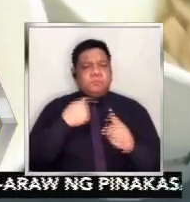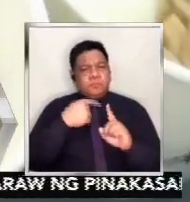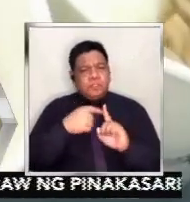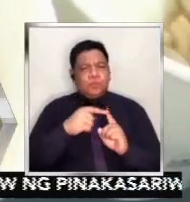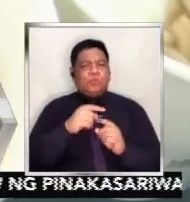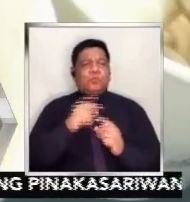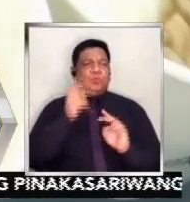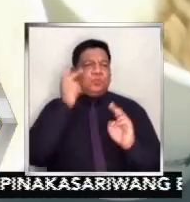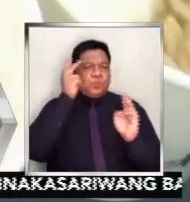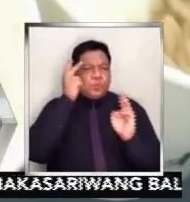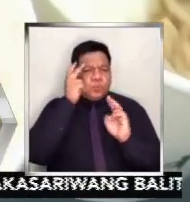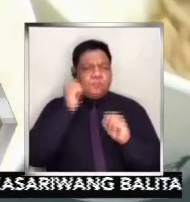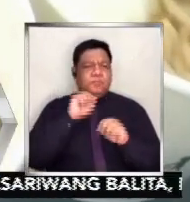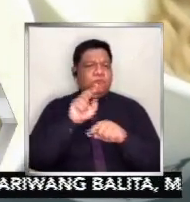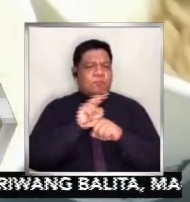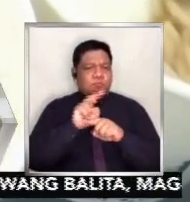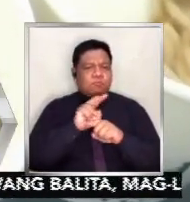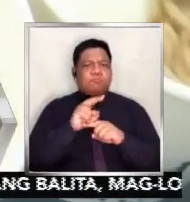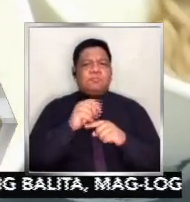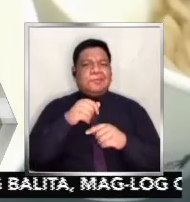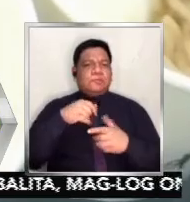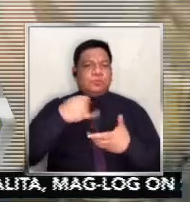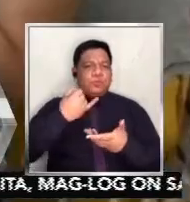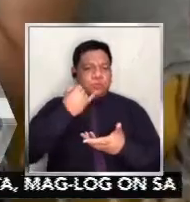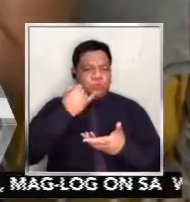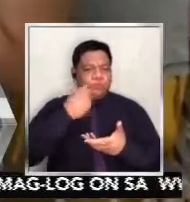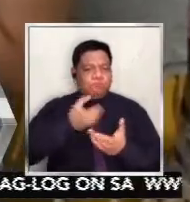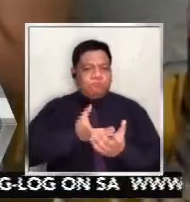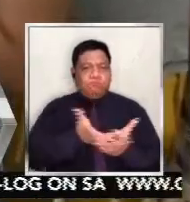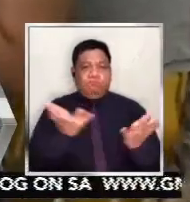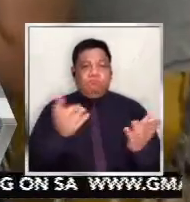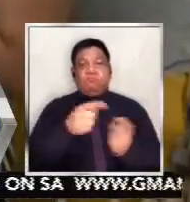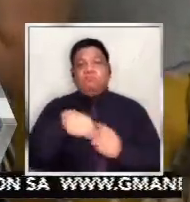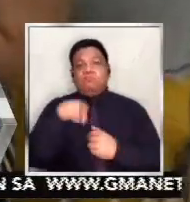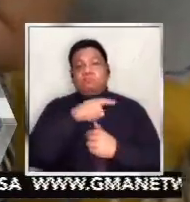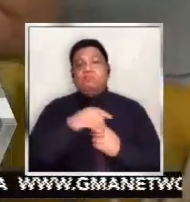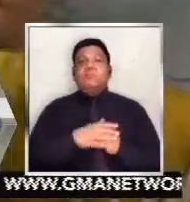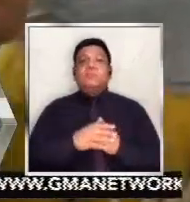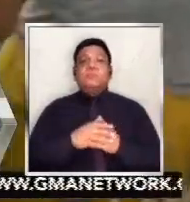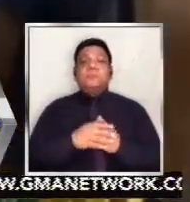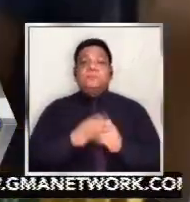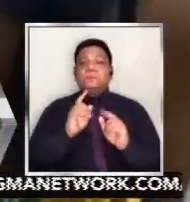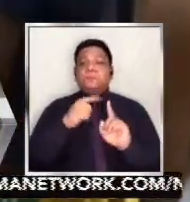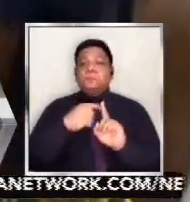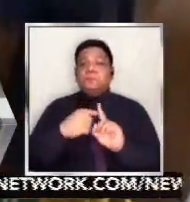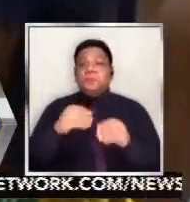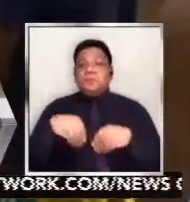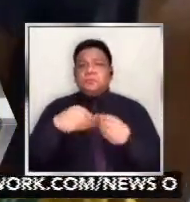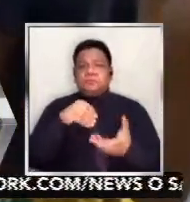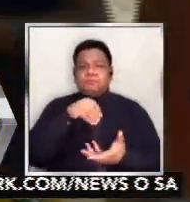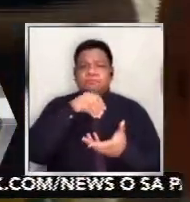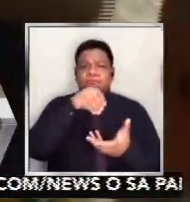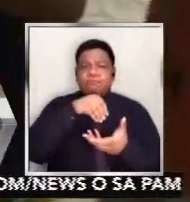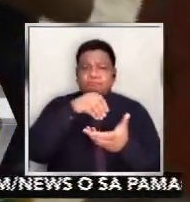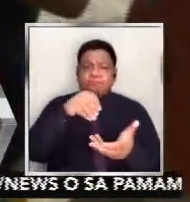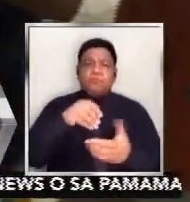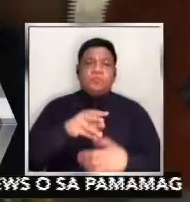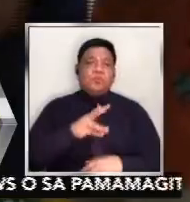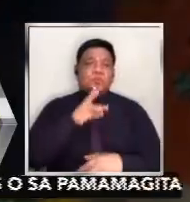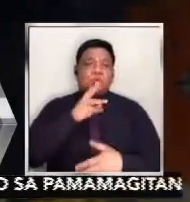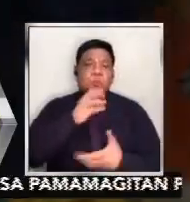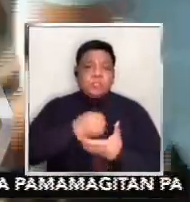ang noodle soup na ipinamahagi natin sa kanila. Nagbigay din tayo ng relief goods, bottled water at